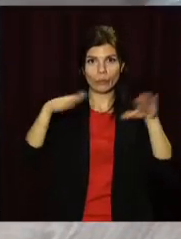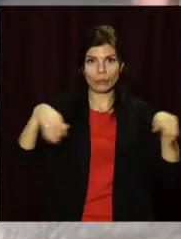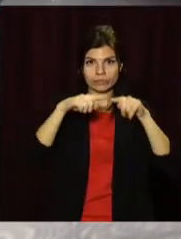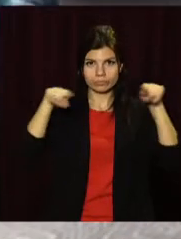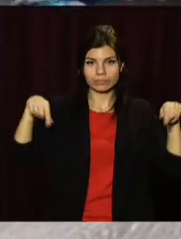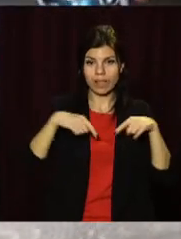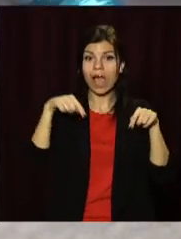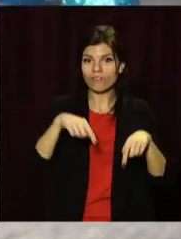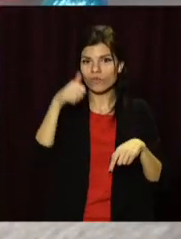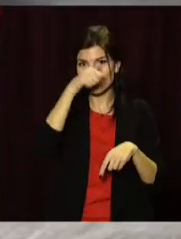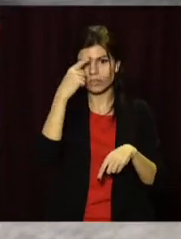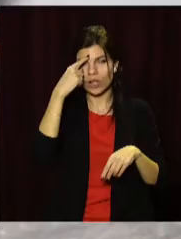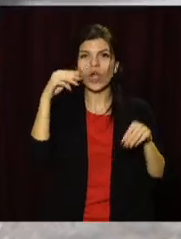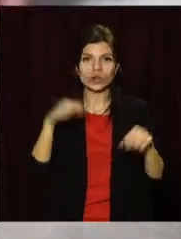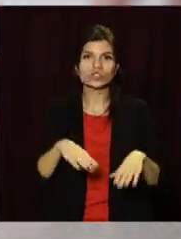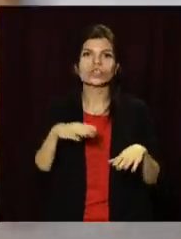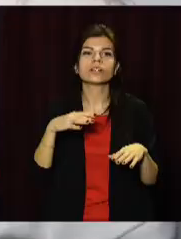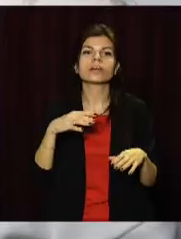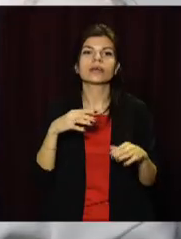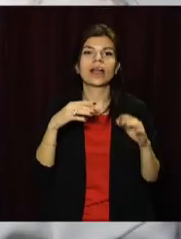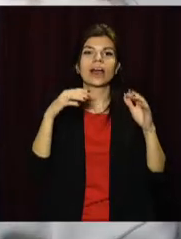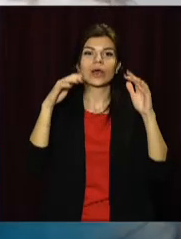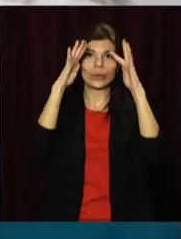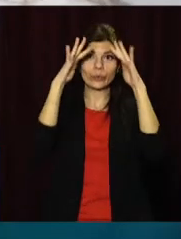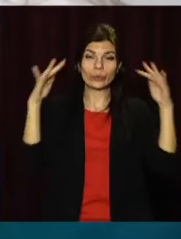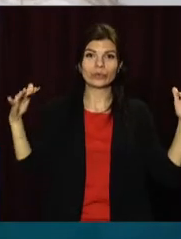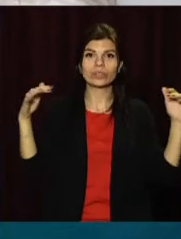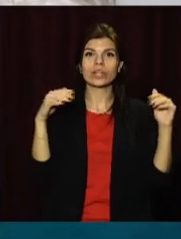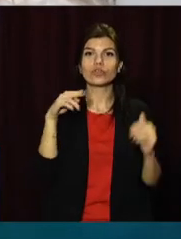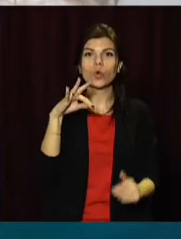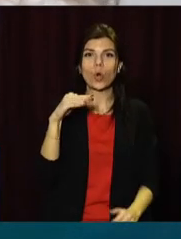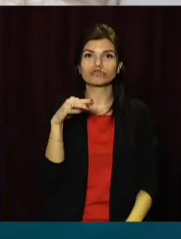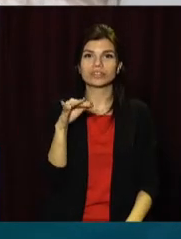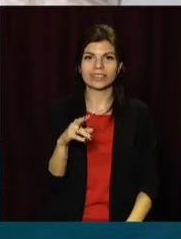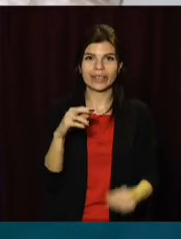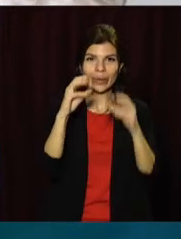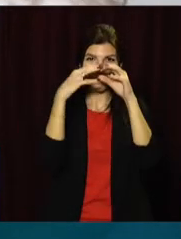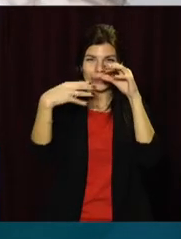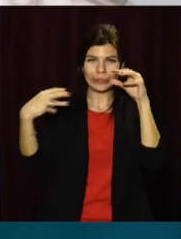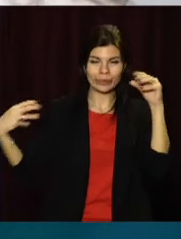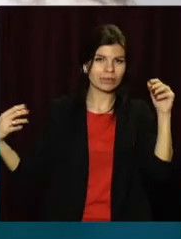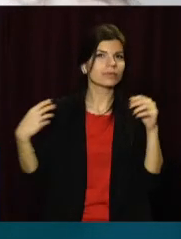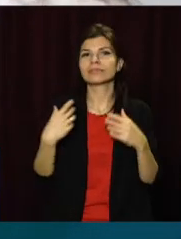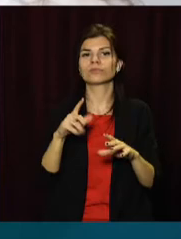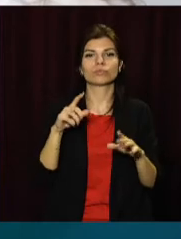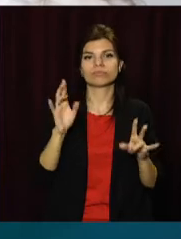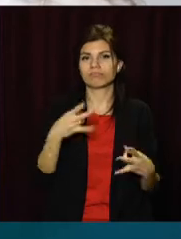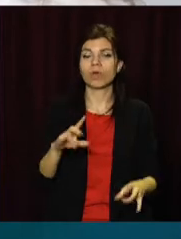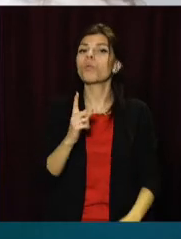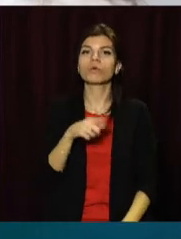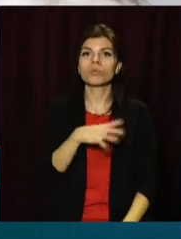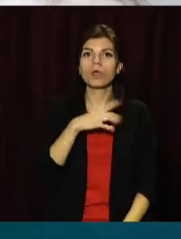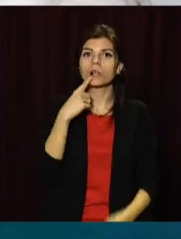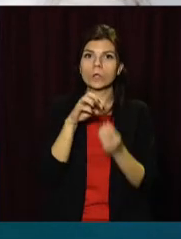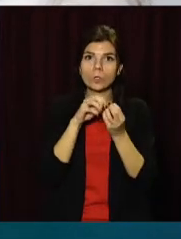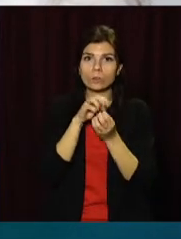цьогоріч відмовилися й від декоративного дощику. Дощик жувала, тому його в цьому году нет, тому що в прошлом году з дощиком була біда, він